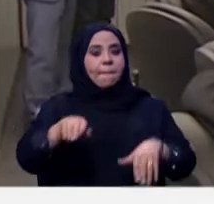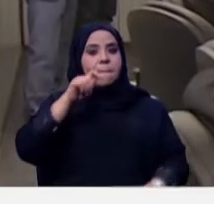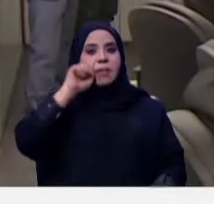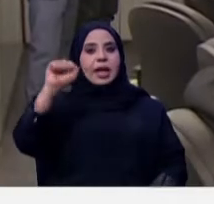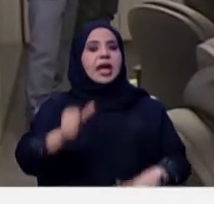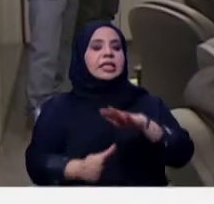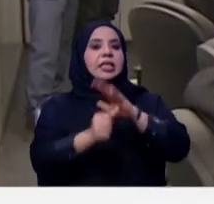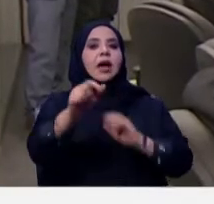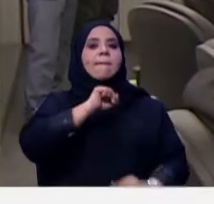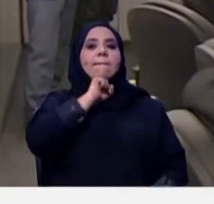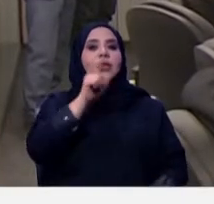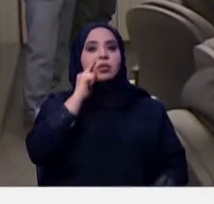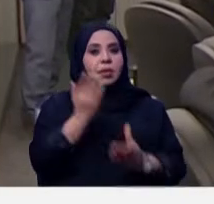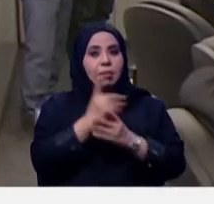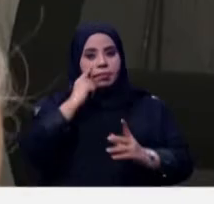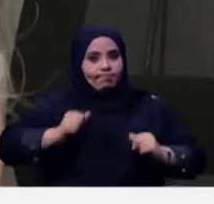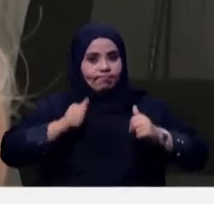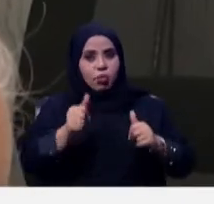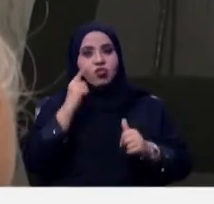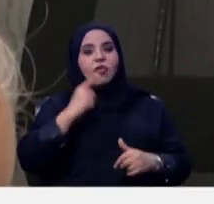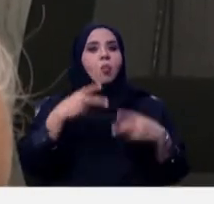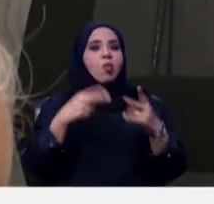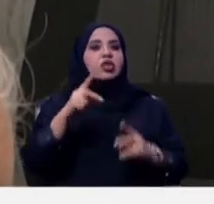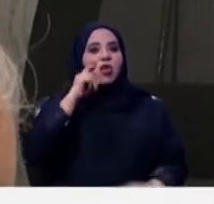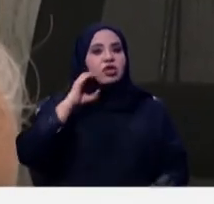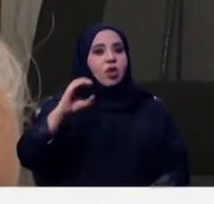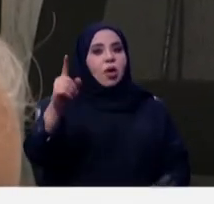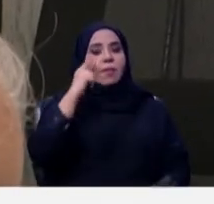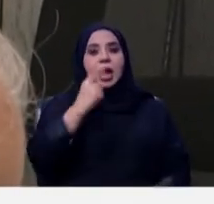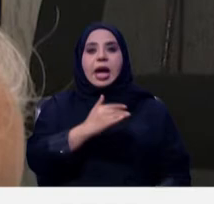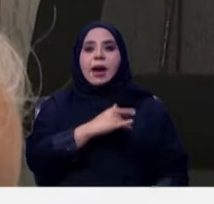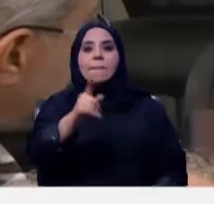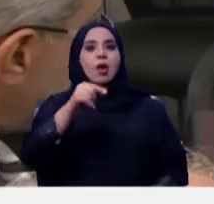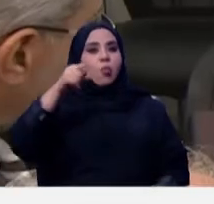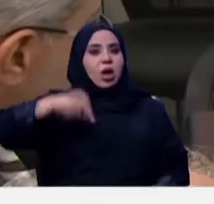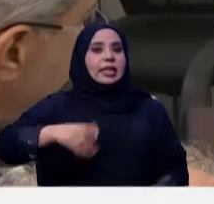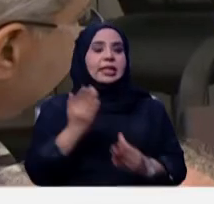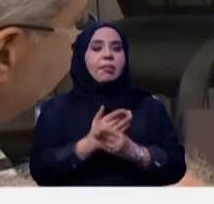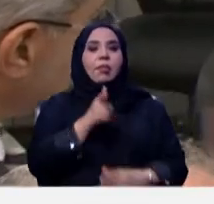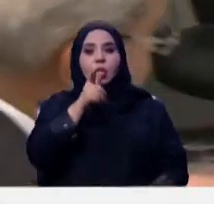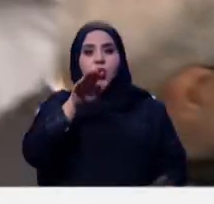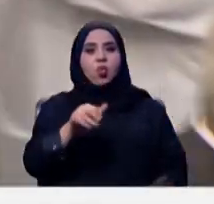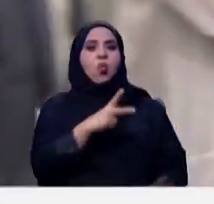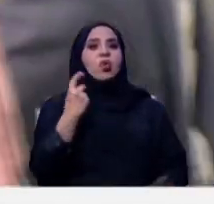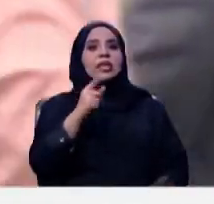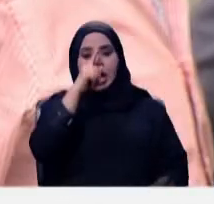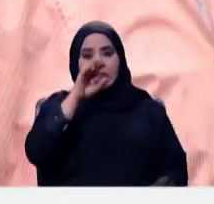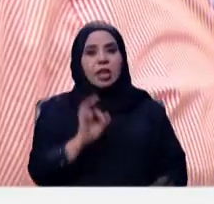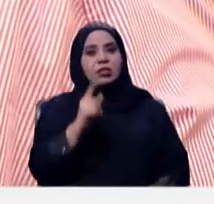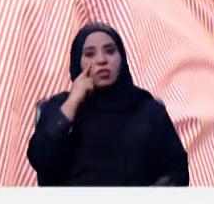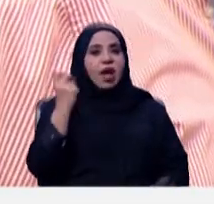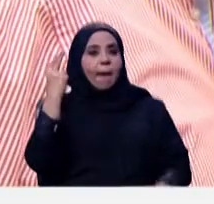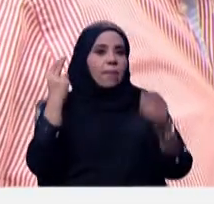العاصمة، وهي المبادرات التي تأتي استجابة لرغبات المواطنين في هذا الشأن. وقالت الوزارة إنها